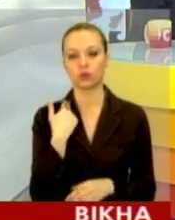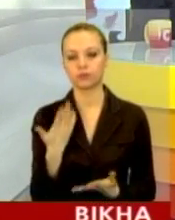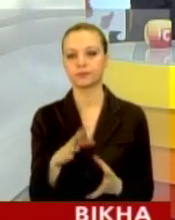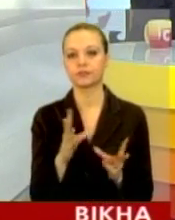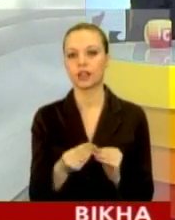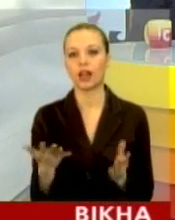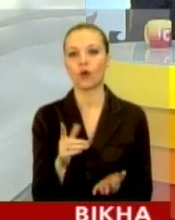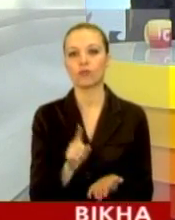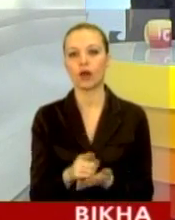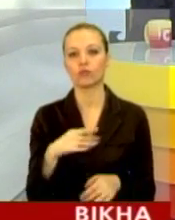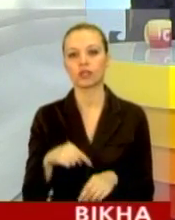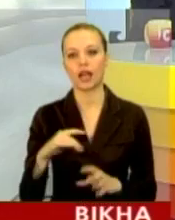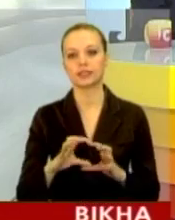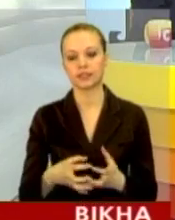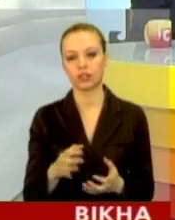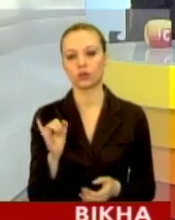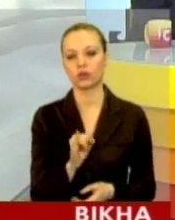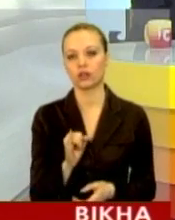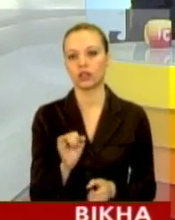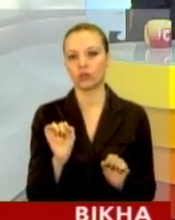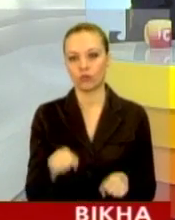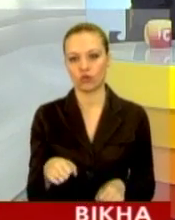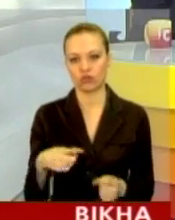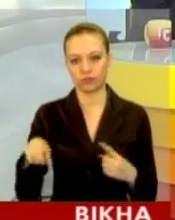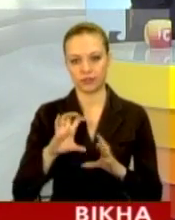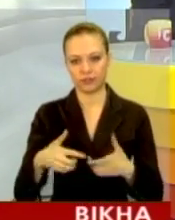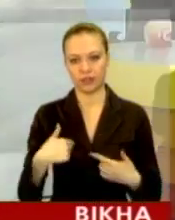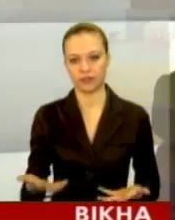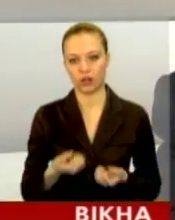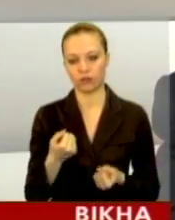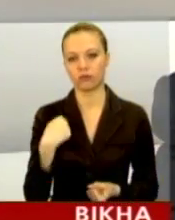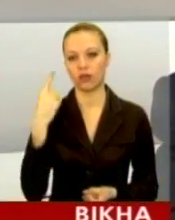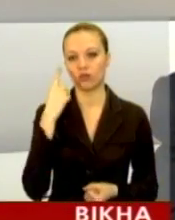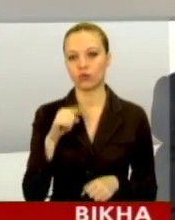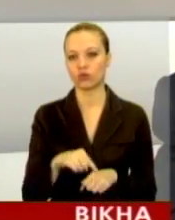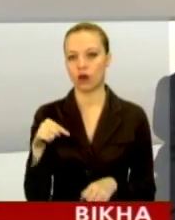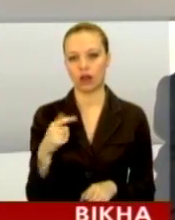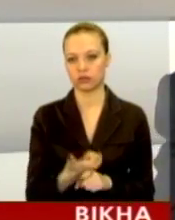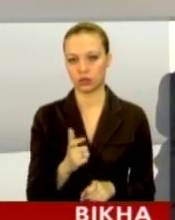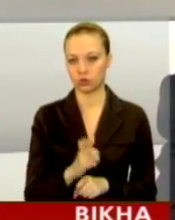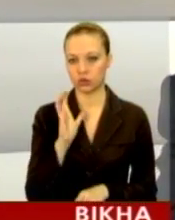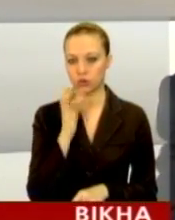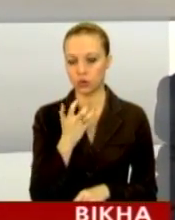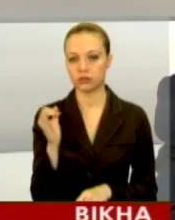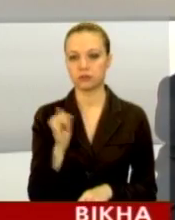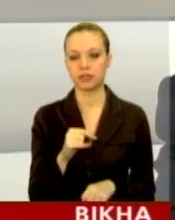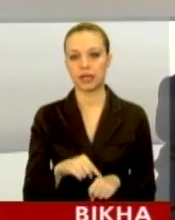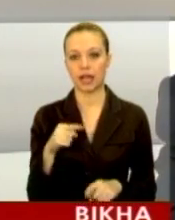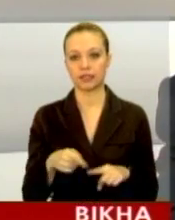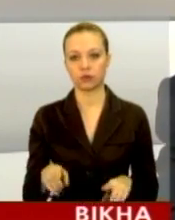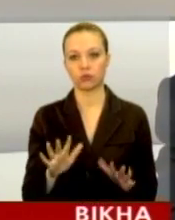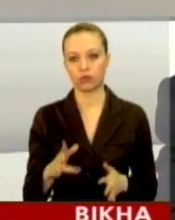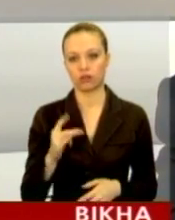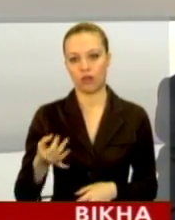Взагалі, якою має бути реакція світу і чи може вона нас врятувати? Я думаю, що реакція дуже серйозна і реакція в даному разі